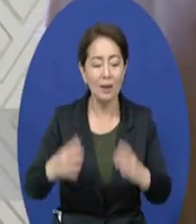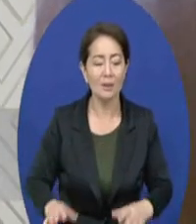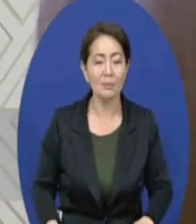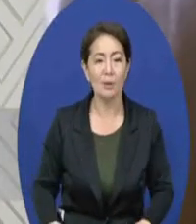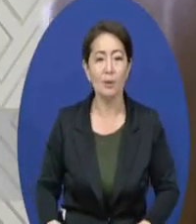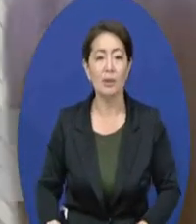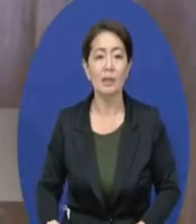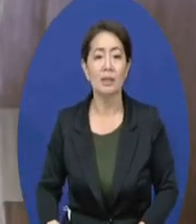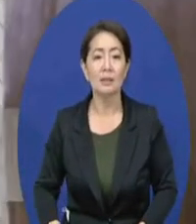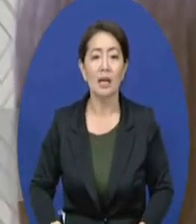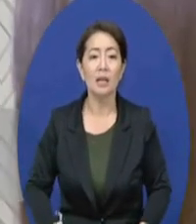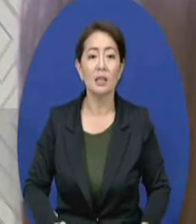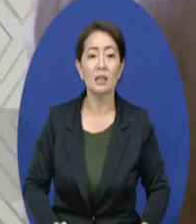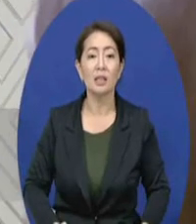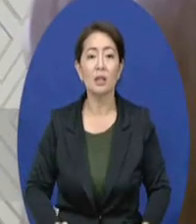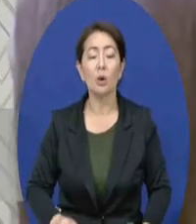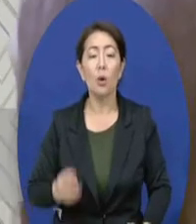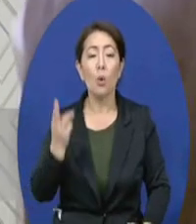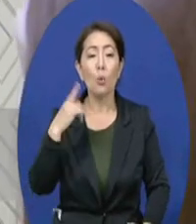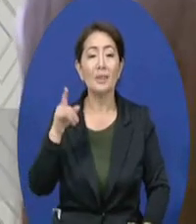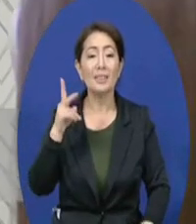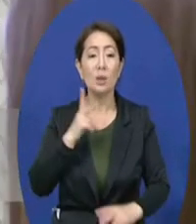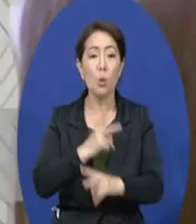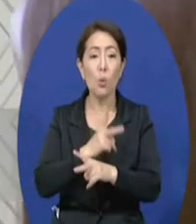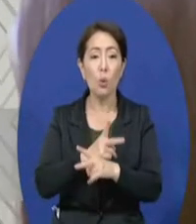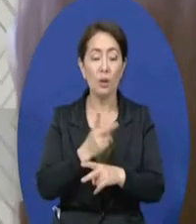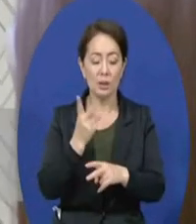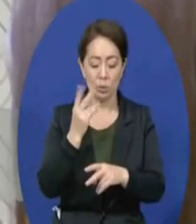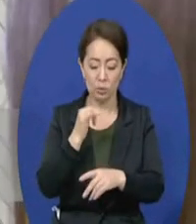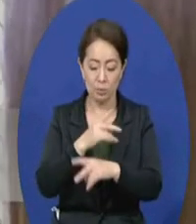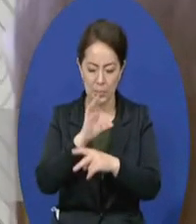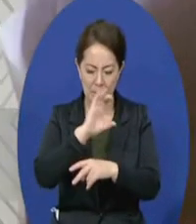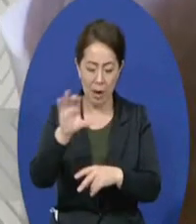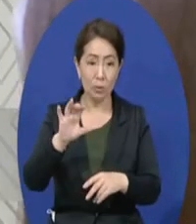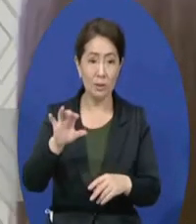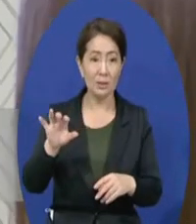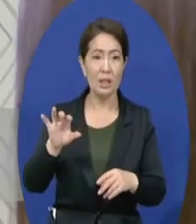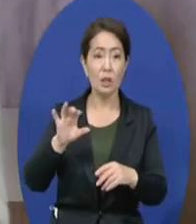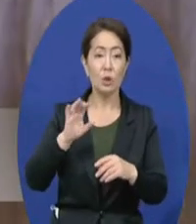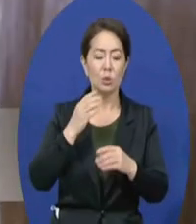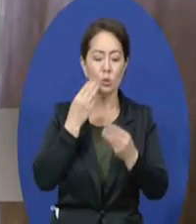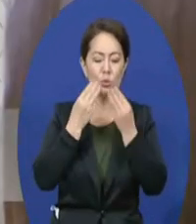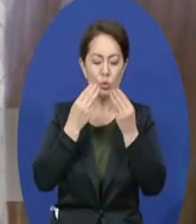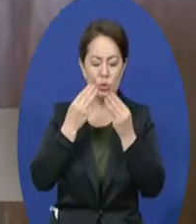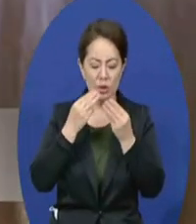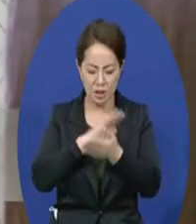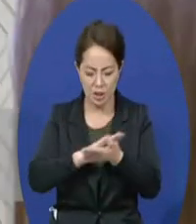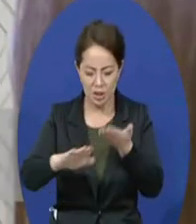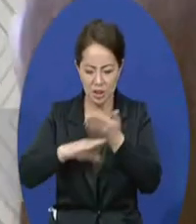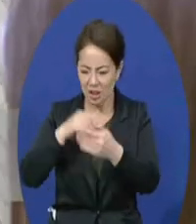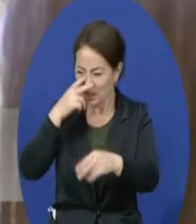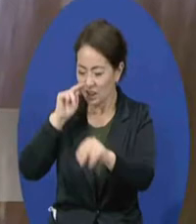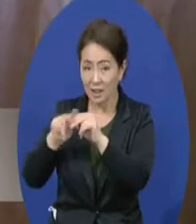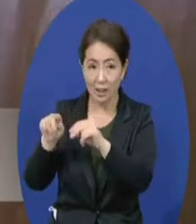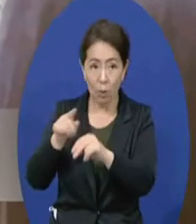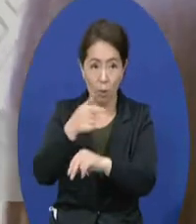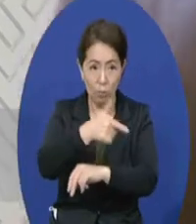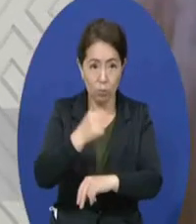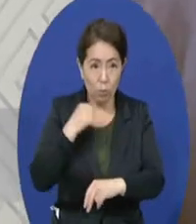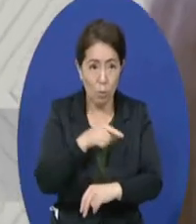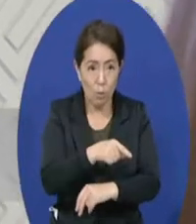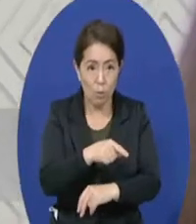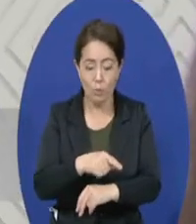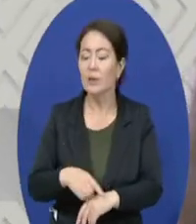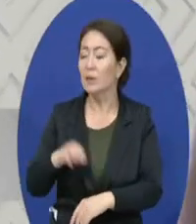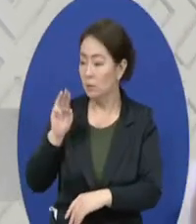энэ үндсэн хуулийн байгууллагын хувьд сахилгын хороо бол өнөөдрийн шүүхийн шинтгэлгийн гол шүүхийн шинтгэл хяналт тавих гол бүтэц гэж бол харж болох уу?